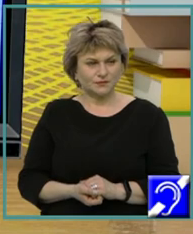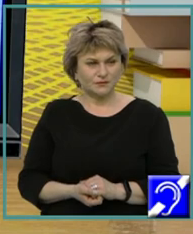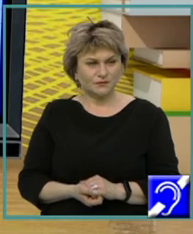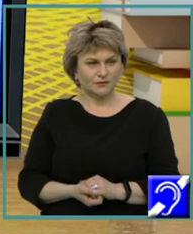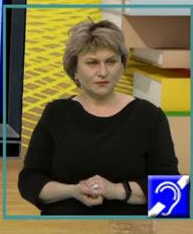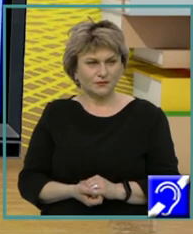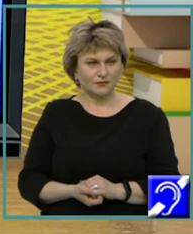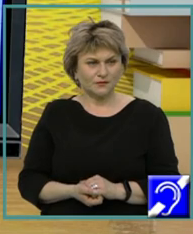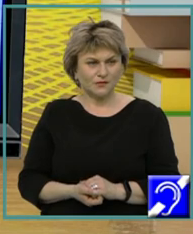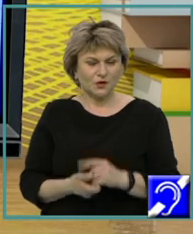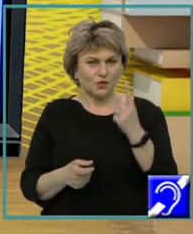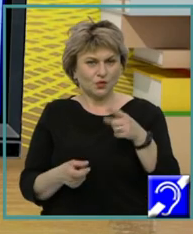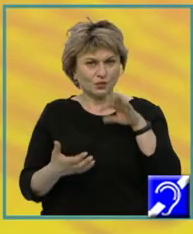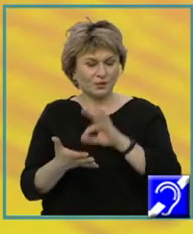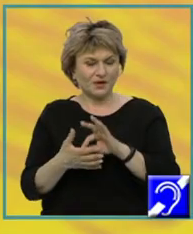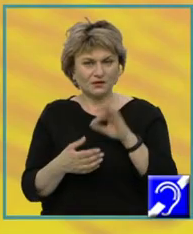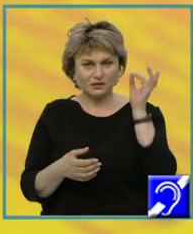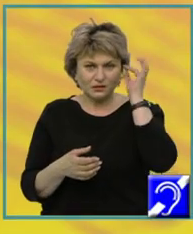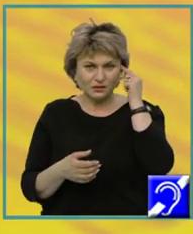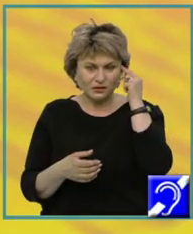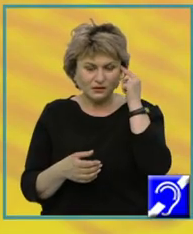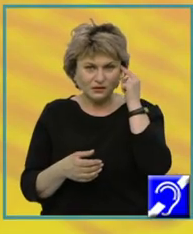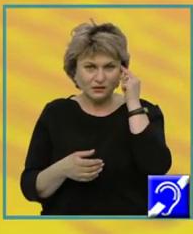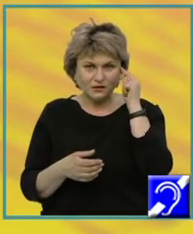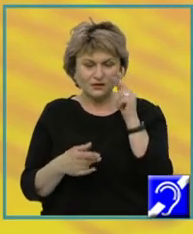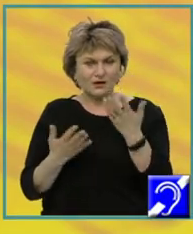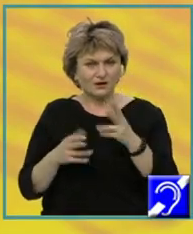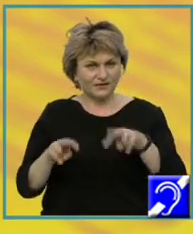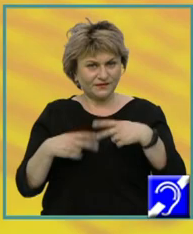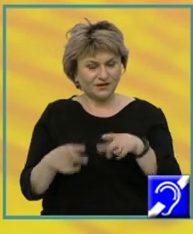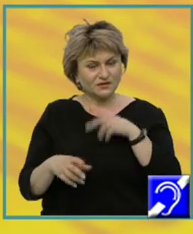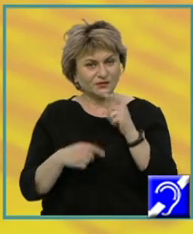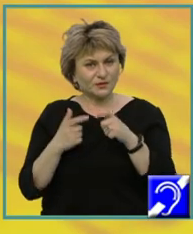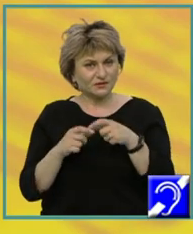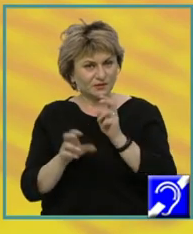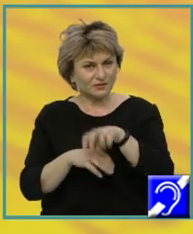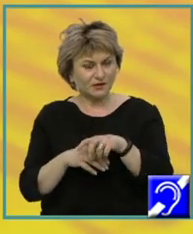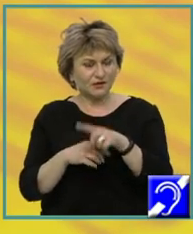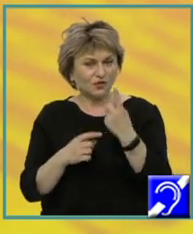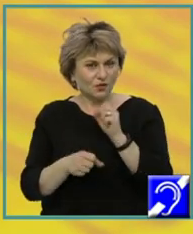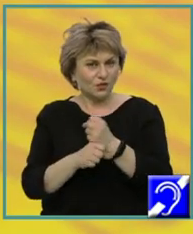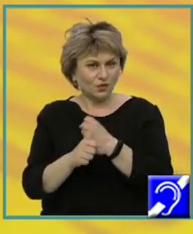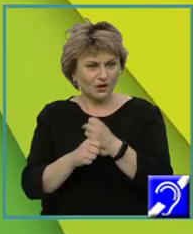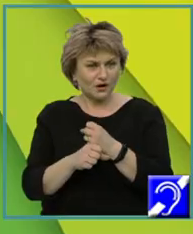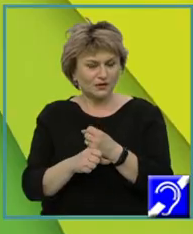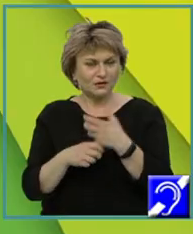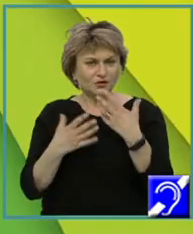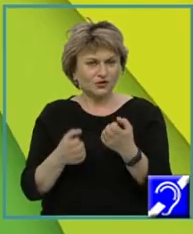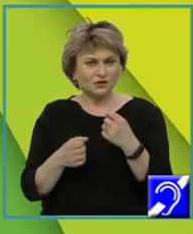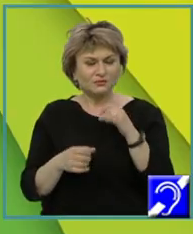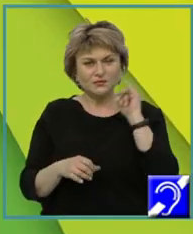un moment de reflectare la care vă invit este vorba despre participarea voastra directă între o lucrare Ce